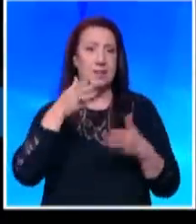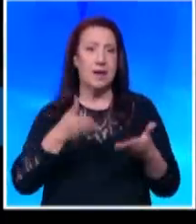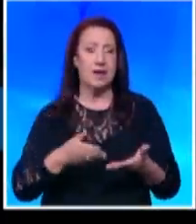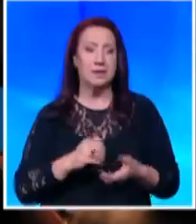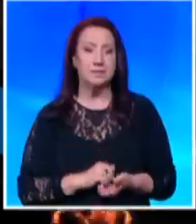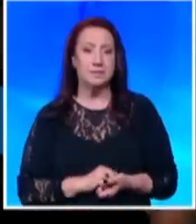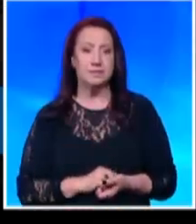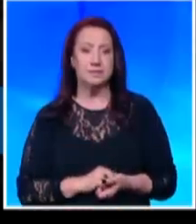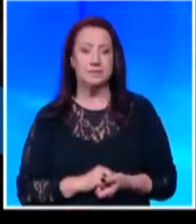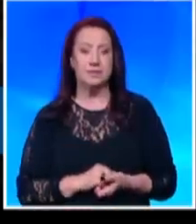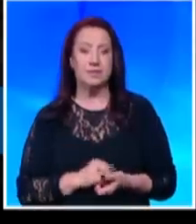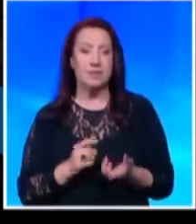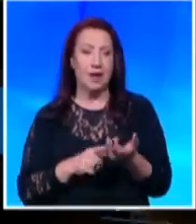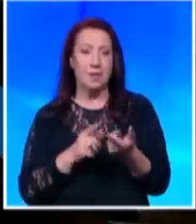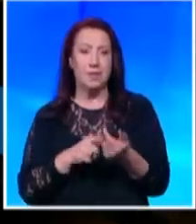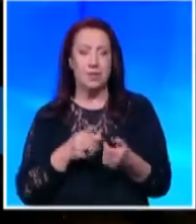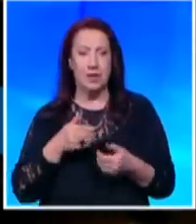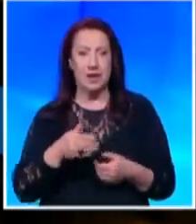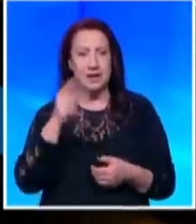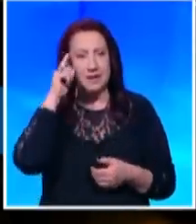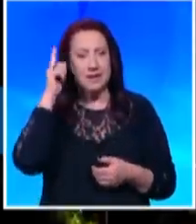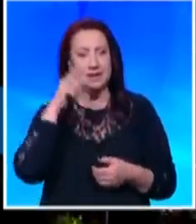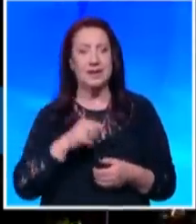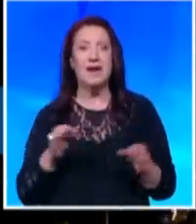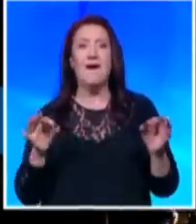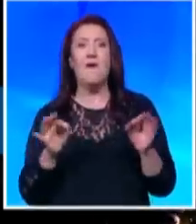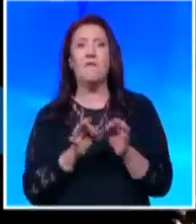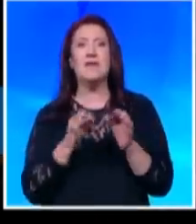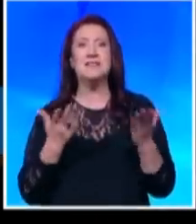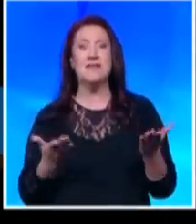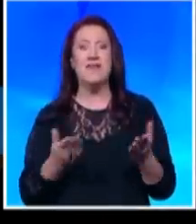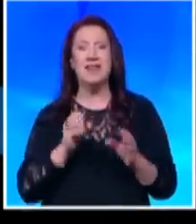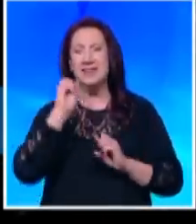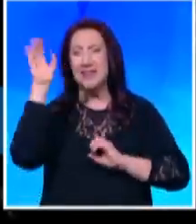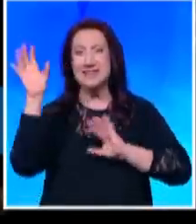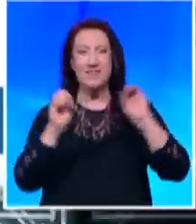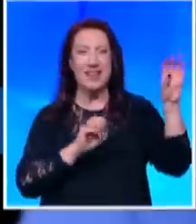Броени дни до най-впечатляващия фестивал на светлините Лунар в София.